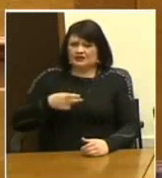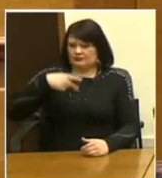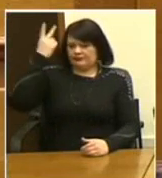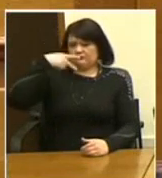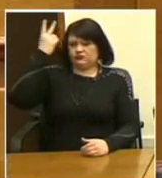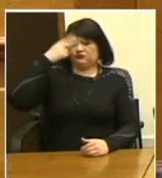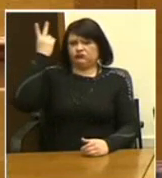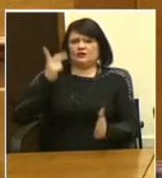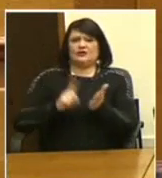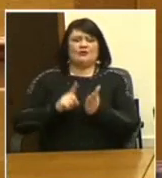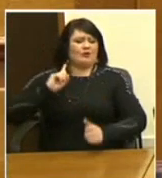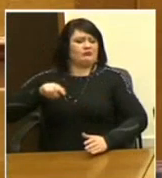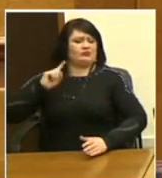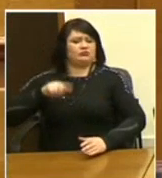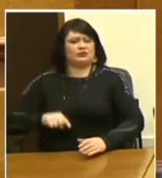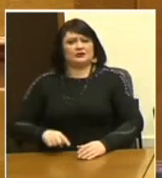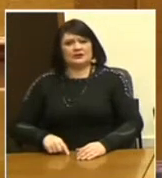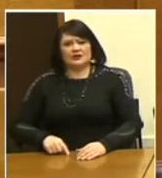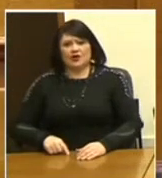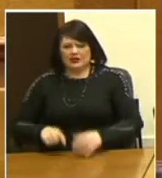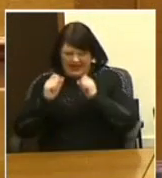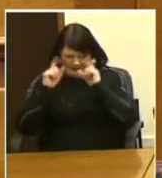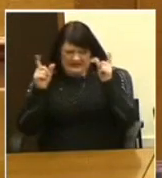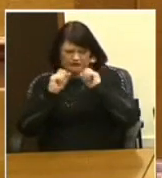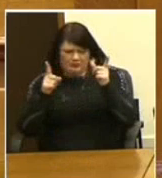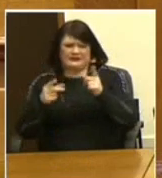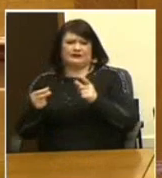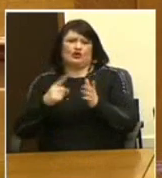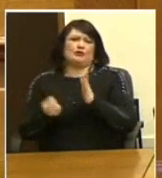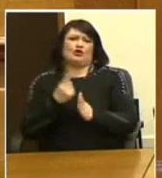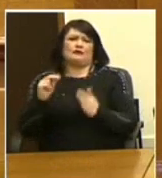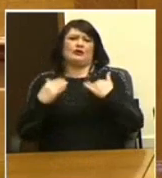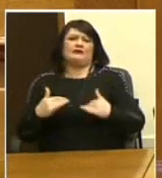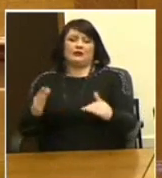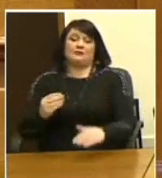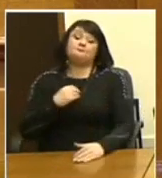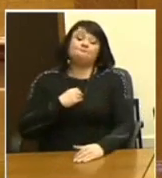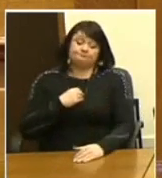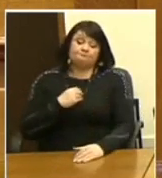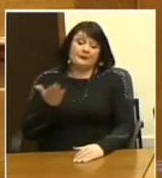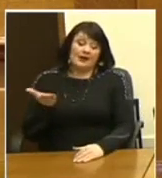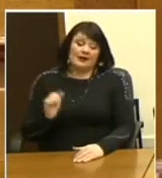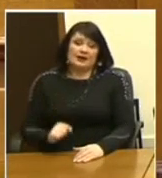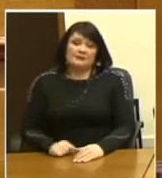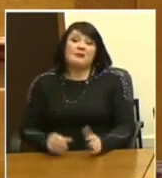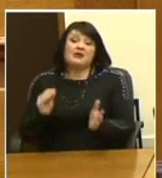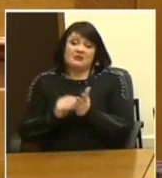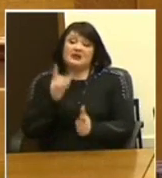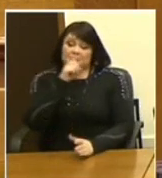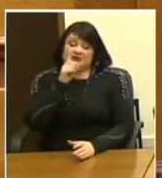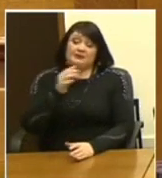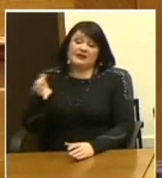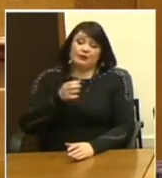για φαινόμενα τα οποία δεν έχει ξαναζήσει το ελληνικό κοινοβούλιο. Λυπάμαι, αλλά για άλλη μια φορά σας διαψεύδει η